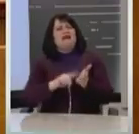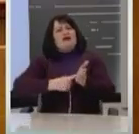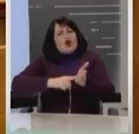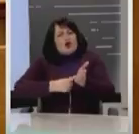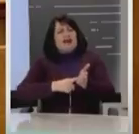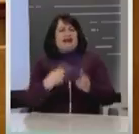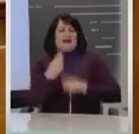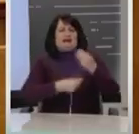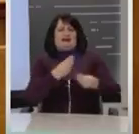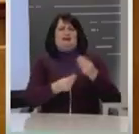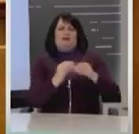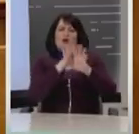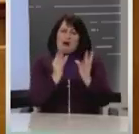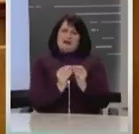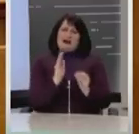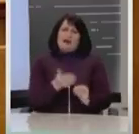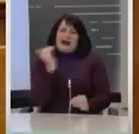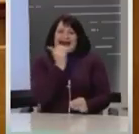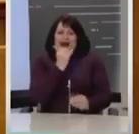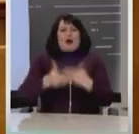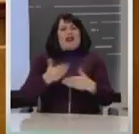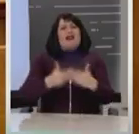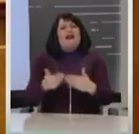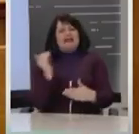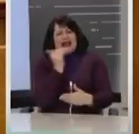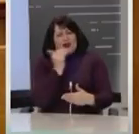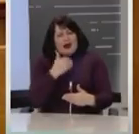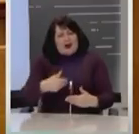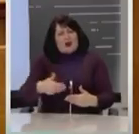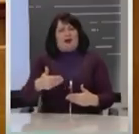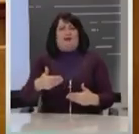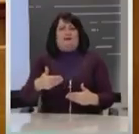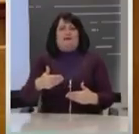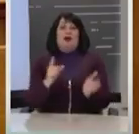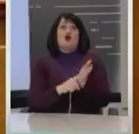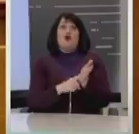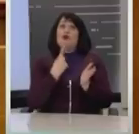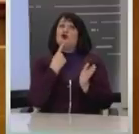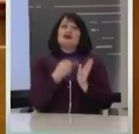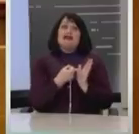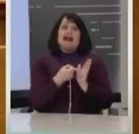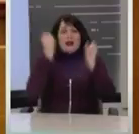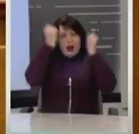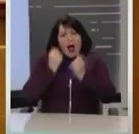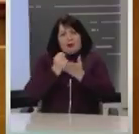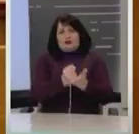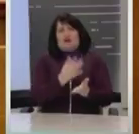να μπορούν οι κάτοικοι να ολοκληρώσουν γρήγορα τις διαδικασίες που από τον νόμο προβλέπονται για τις